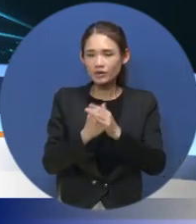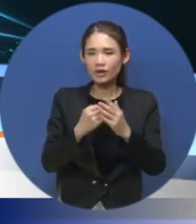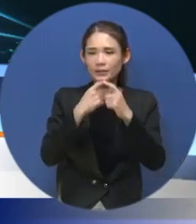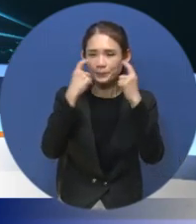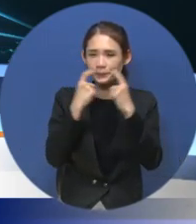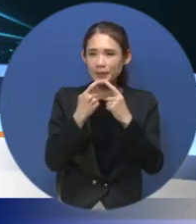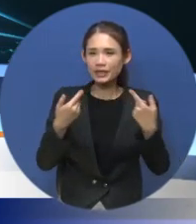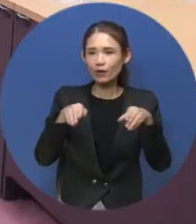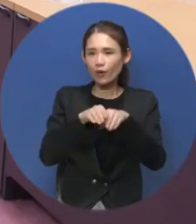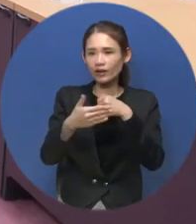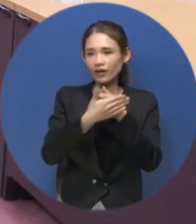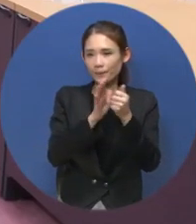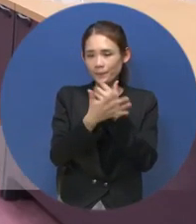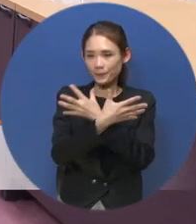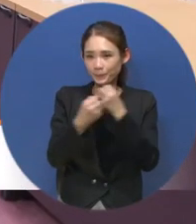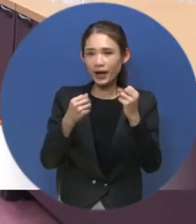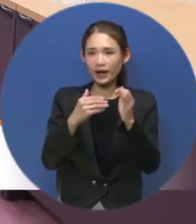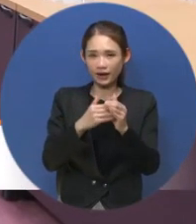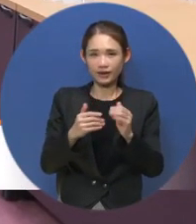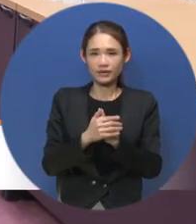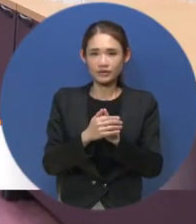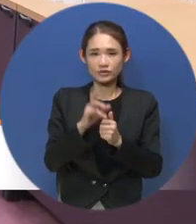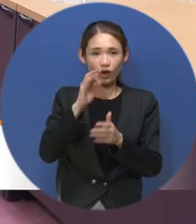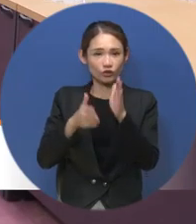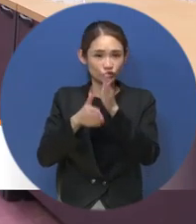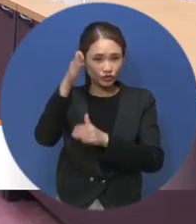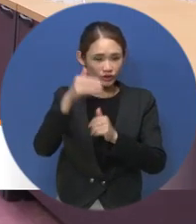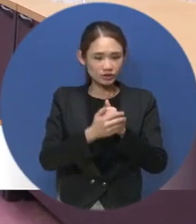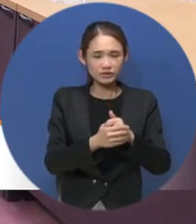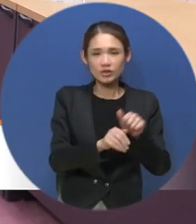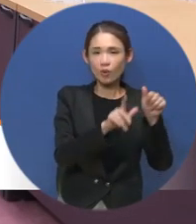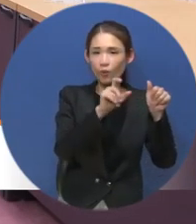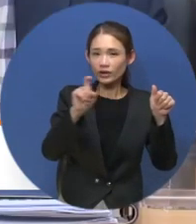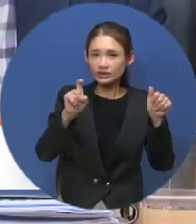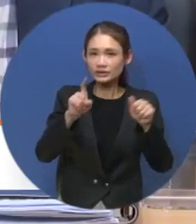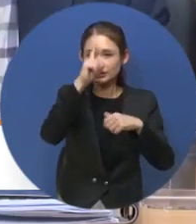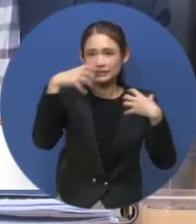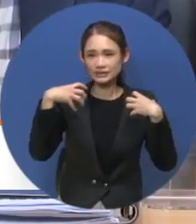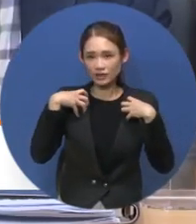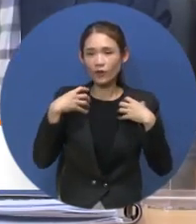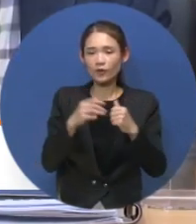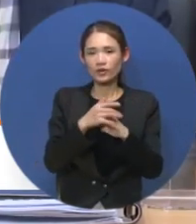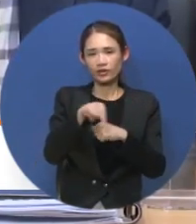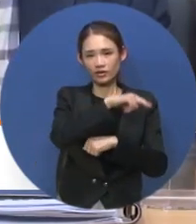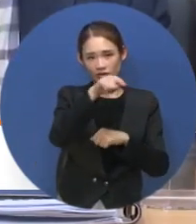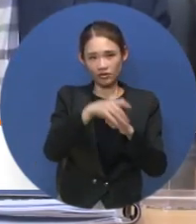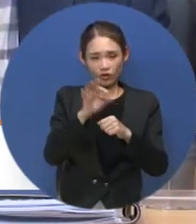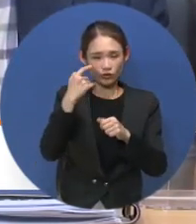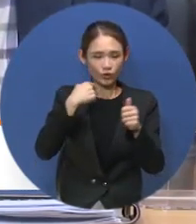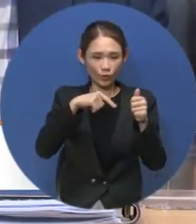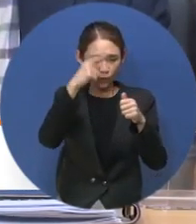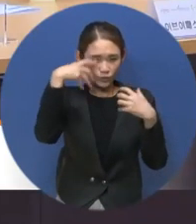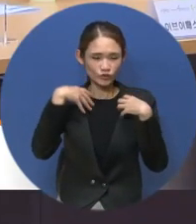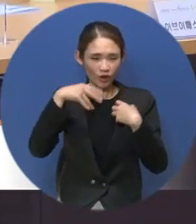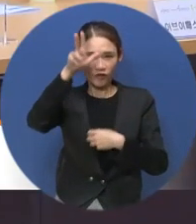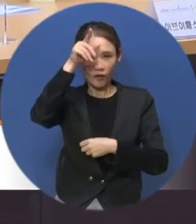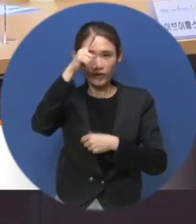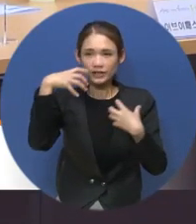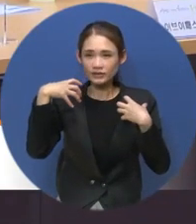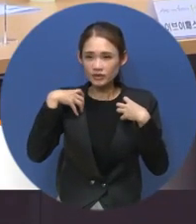됩니다. 전남 여수시가 전동 킥보드의 잇따른 위험 문제에 대해 안전과 교통